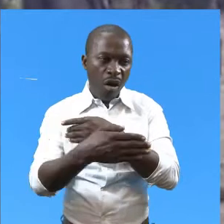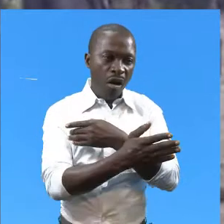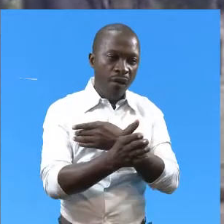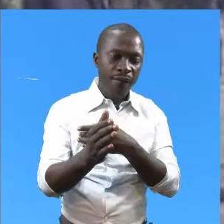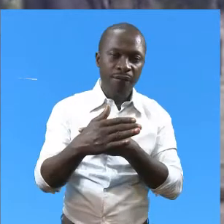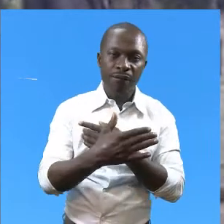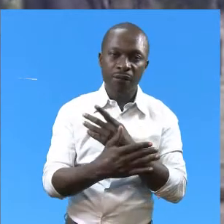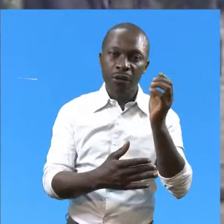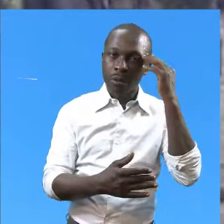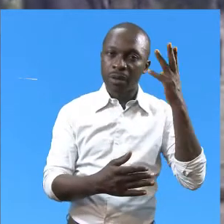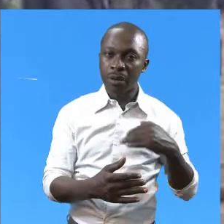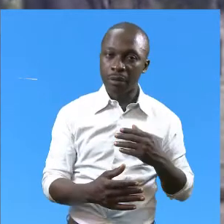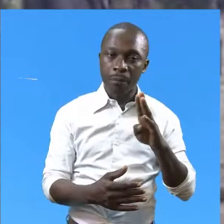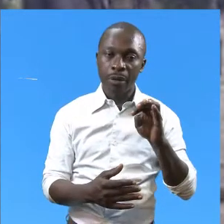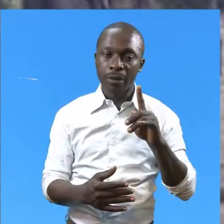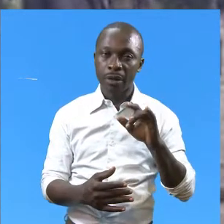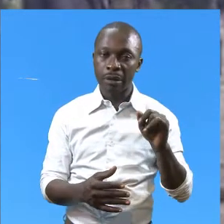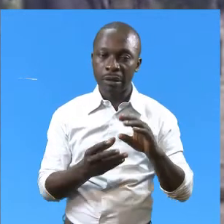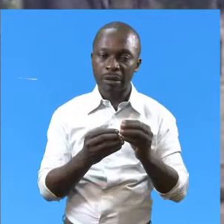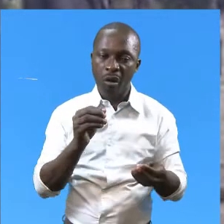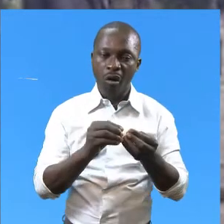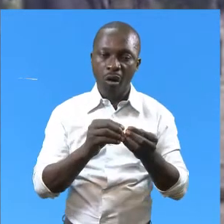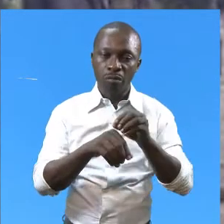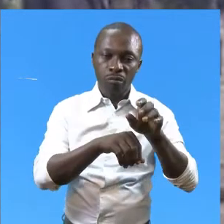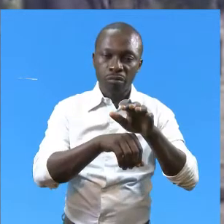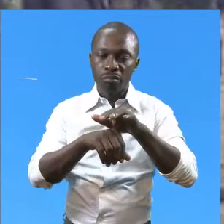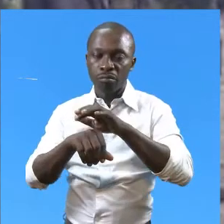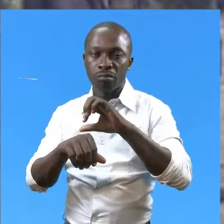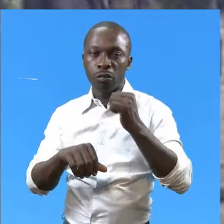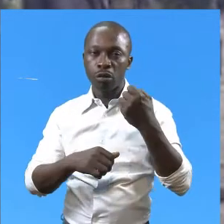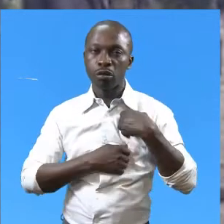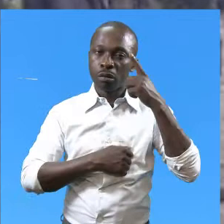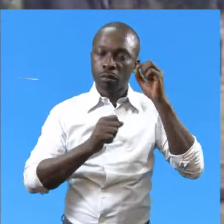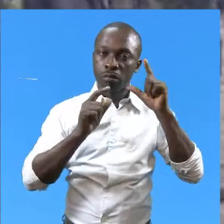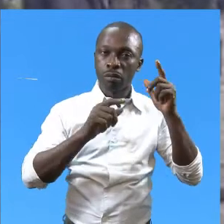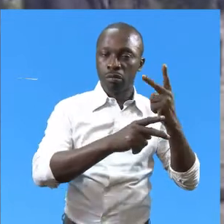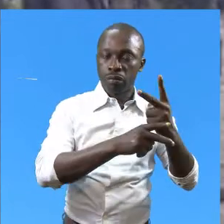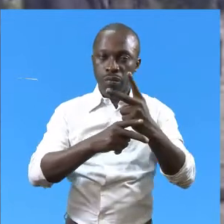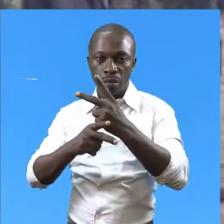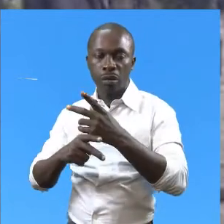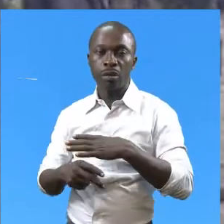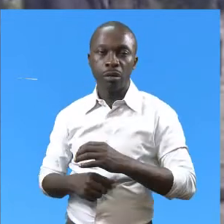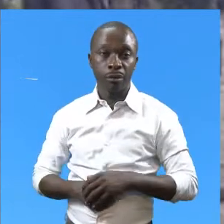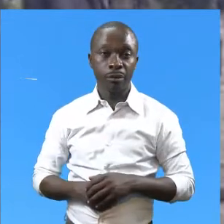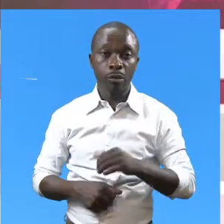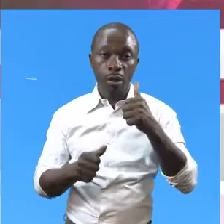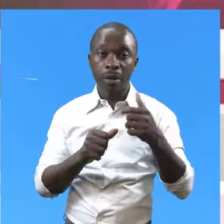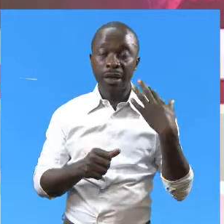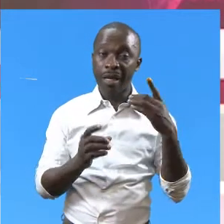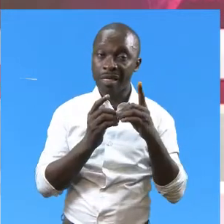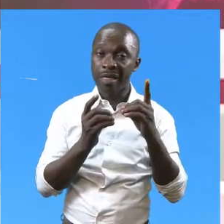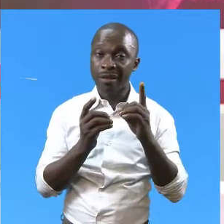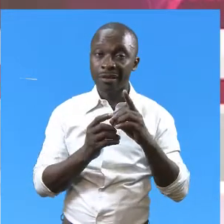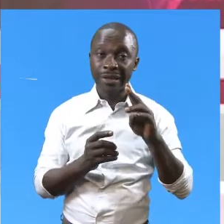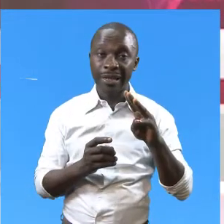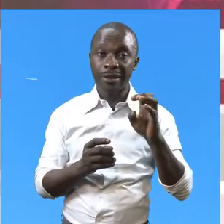devra renforcer la sécurité dans les régions. Il est à noter qu'après l'incident du 24 octobre, les forces de sécurité ont entrepris